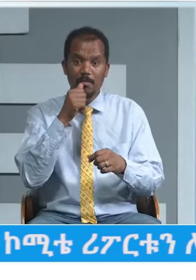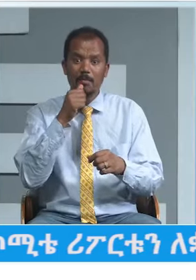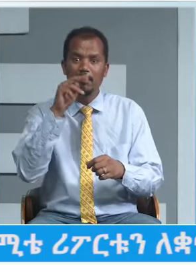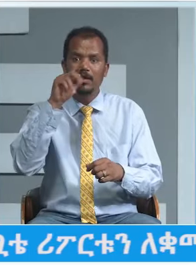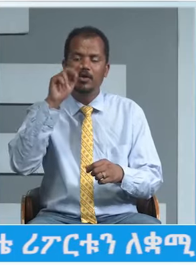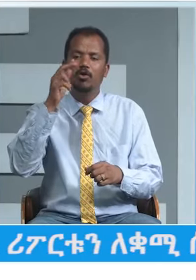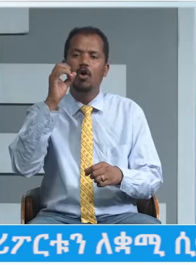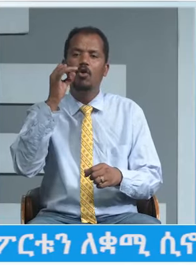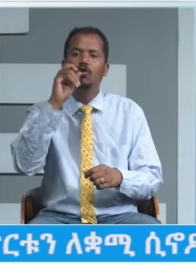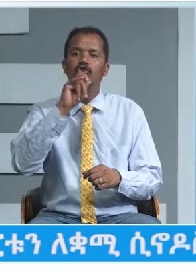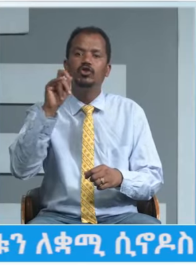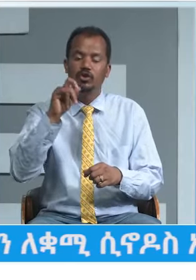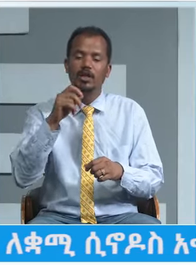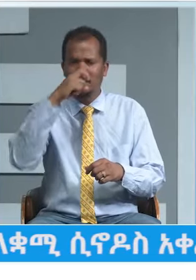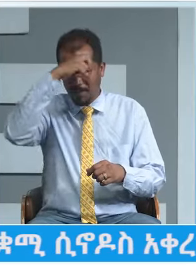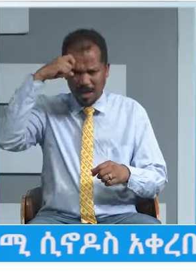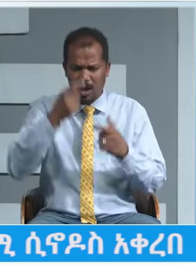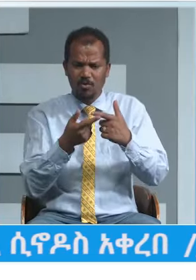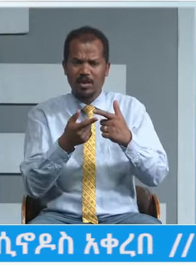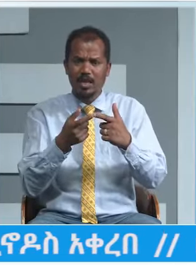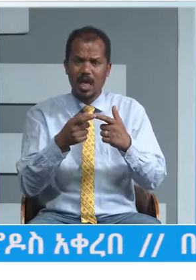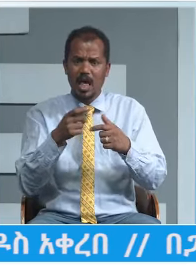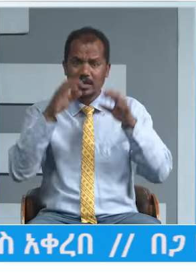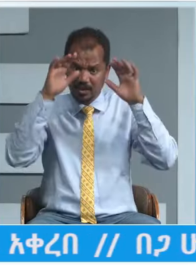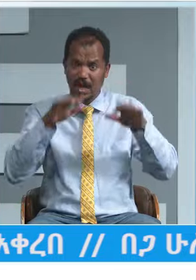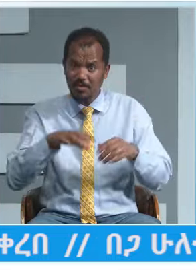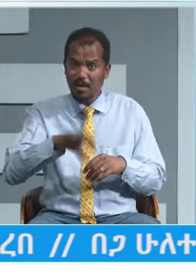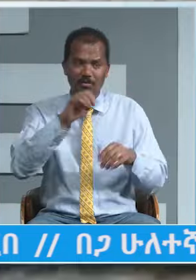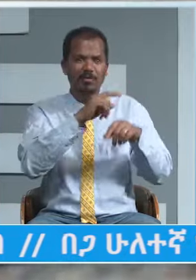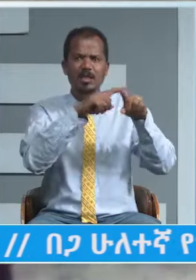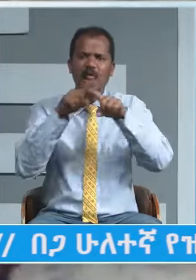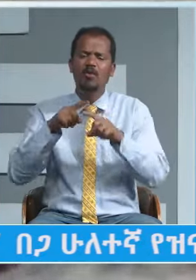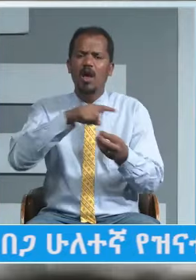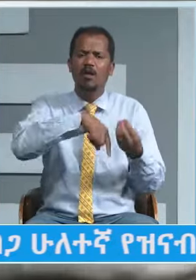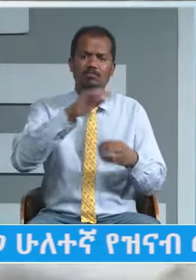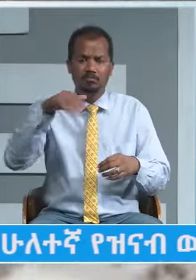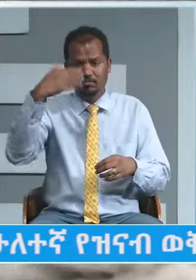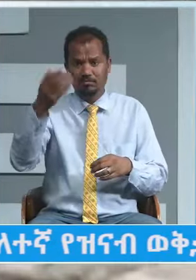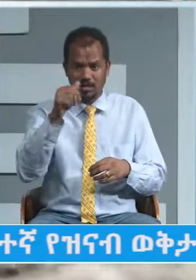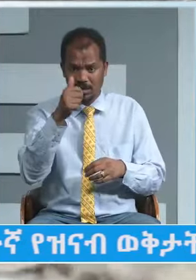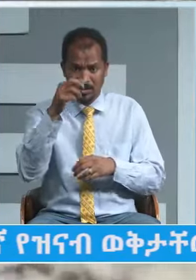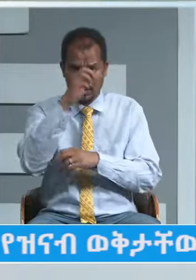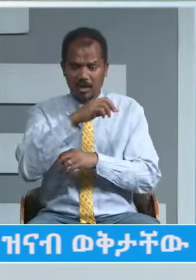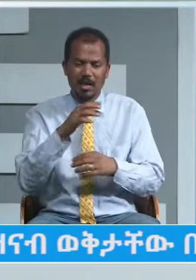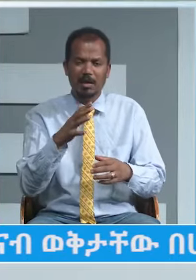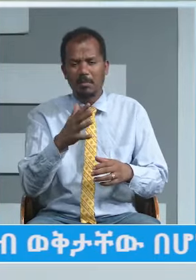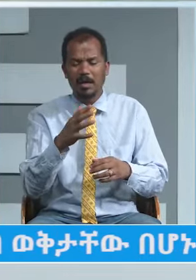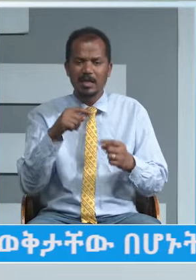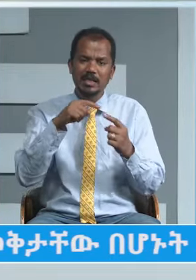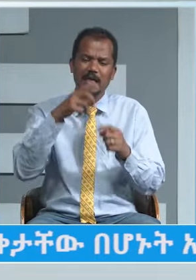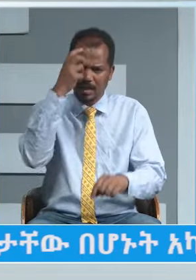የኢትዮጵያ ሜትሮሎጂ ኢንስቲትዩት በጋ ሁለተኛ የዝናብ ወቅታቸው በሆኑ በሀገሪቱ የተለያዩ አካባቢዎች በቀጣዮቹ 10